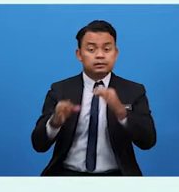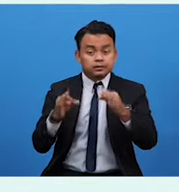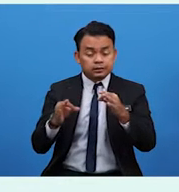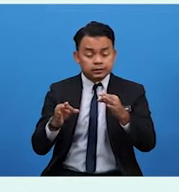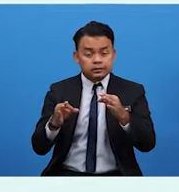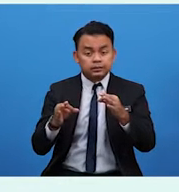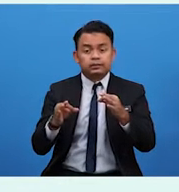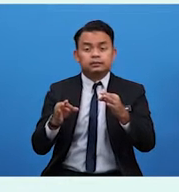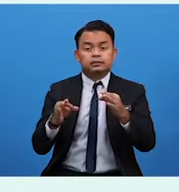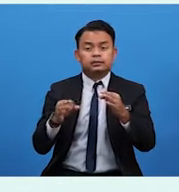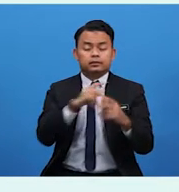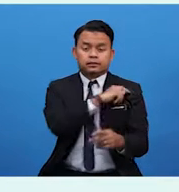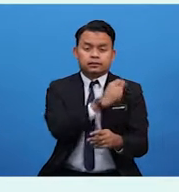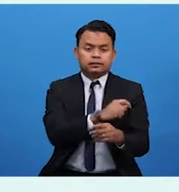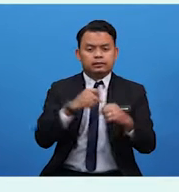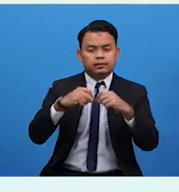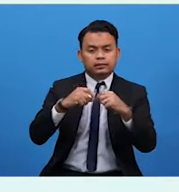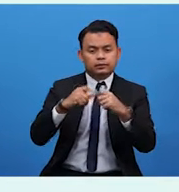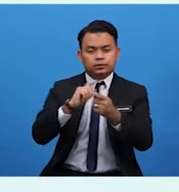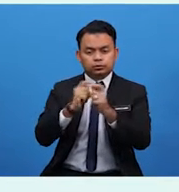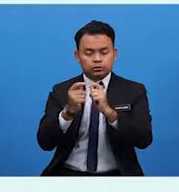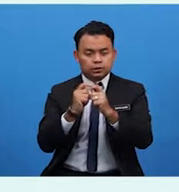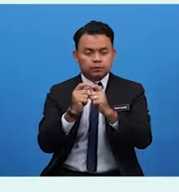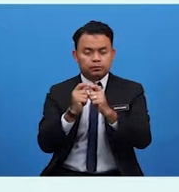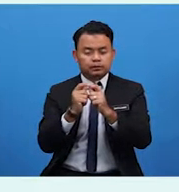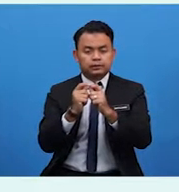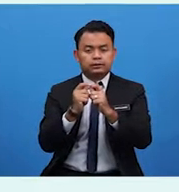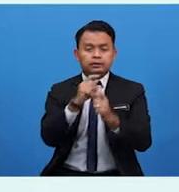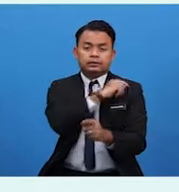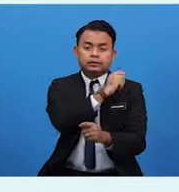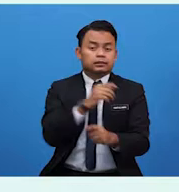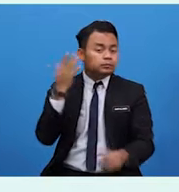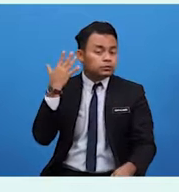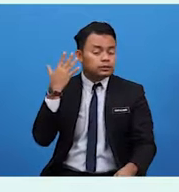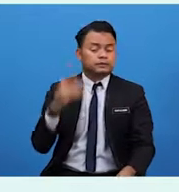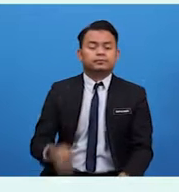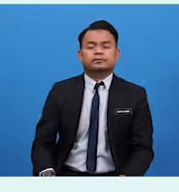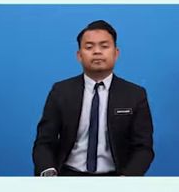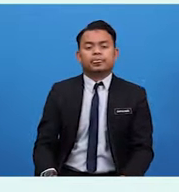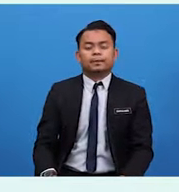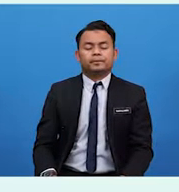seperti radio, loceng dan siren.